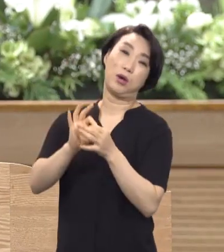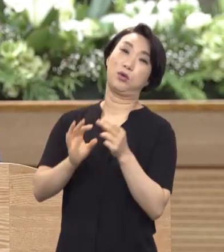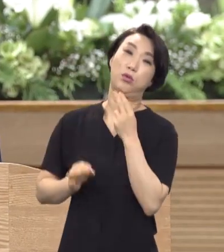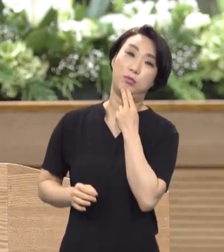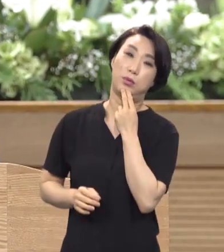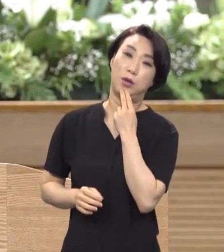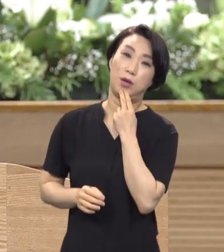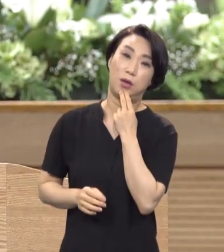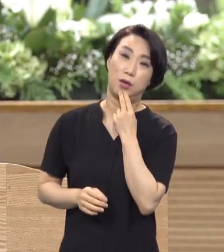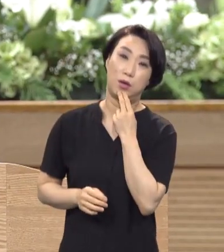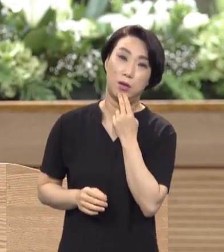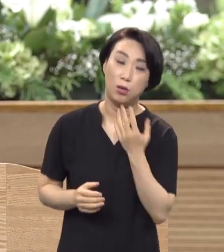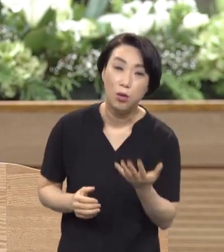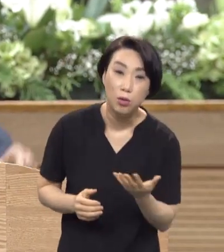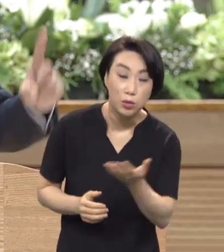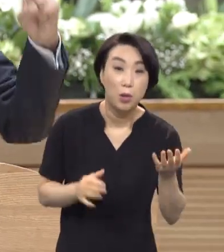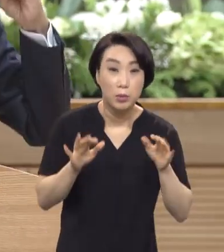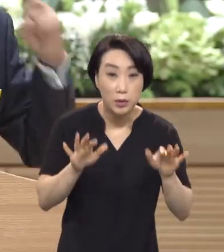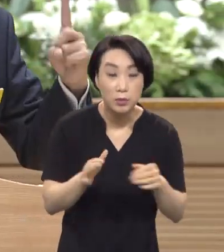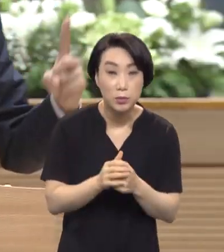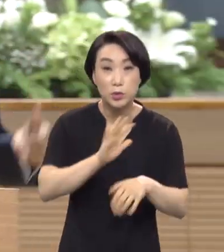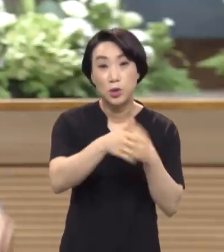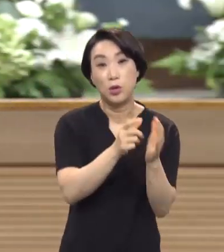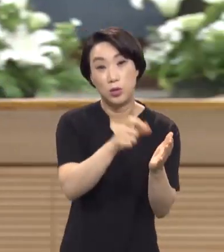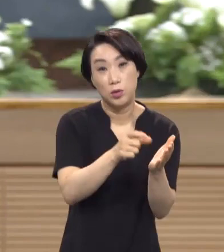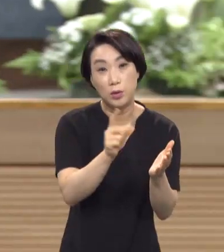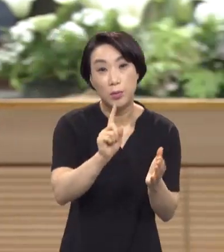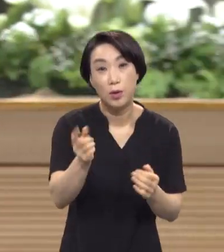않았다. 자, 그런데 성경에